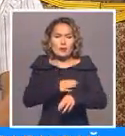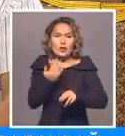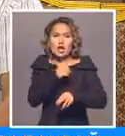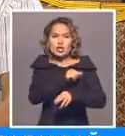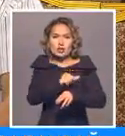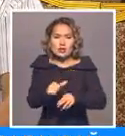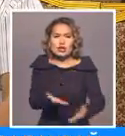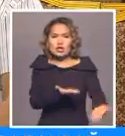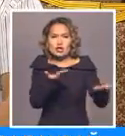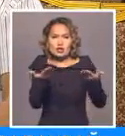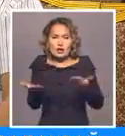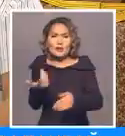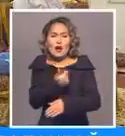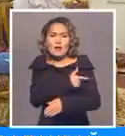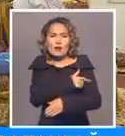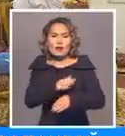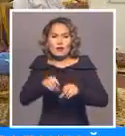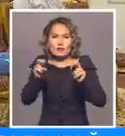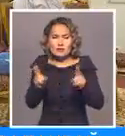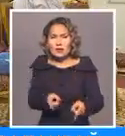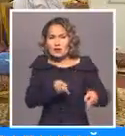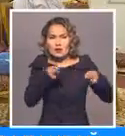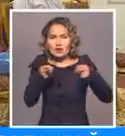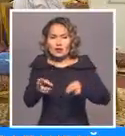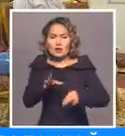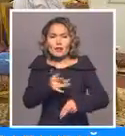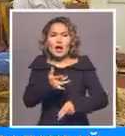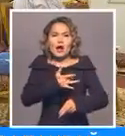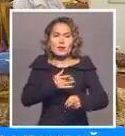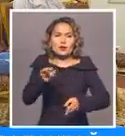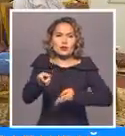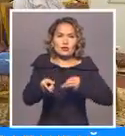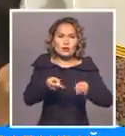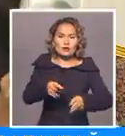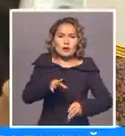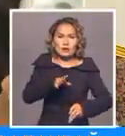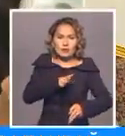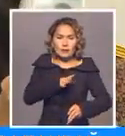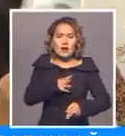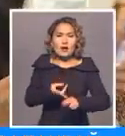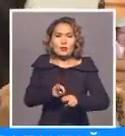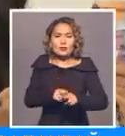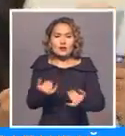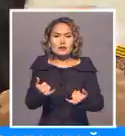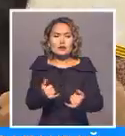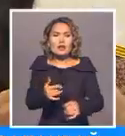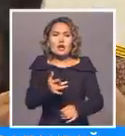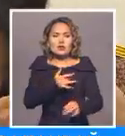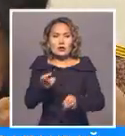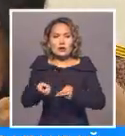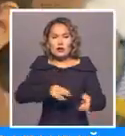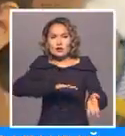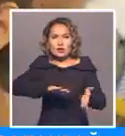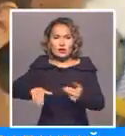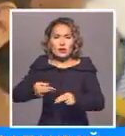әріптестерін шақыртып, Марат Оспанов атындағы медициналық университетіне қарасты кардиохирургия орталығында балаға операция жасатады. Сол сәтсіз отадан кейін